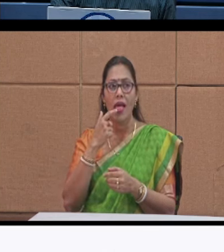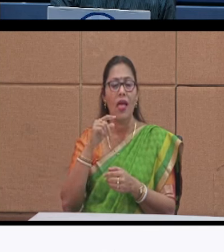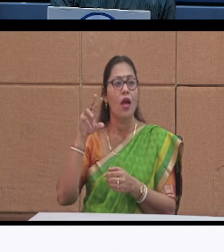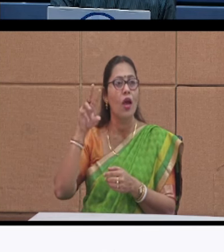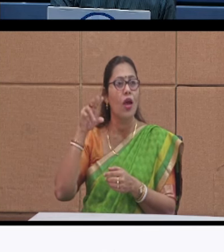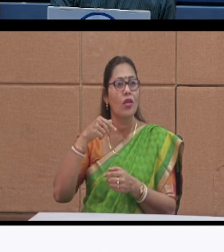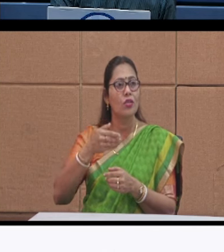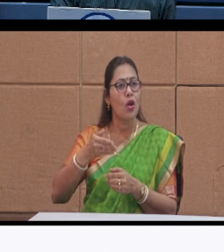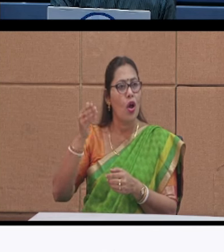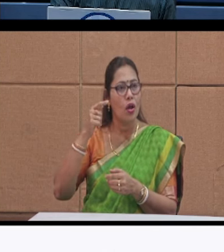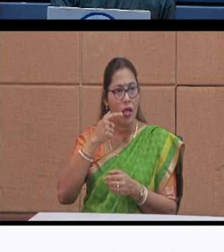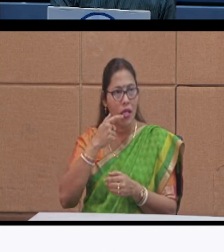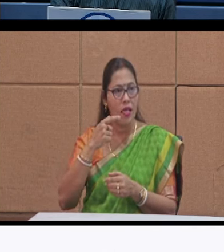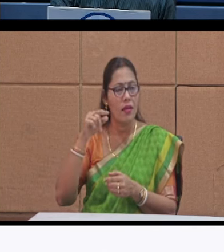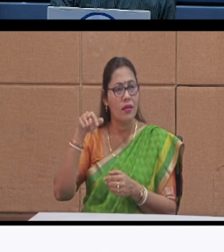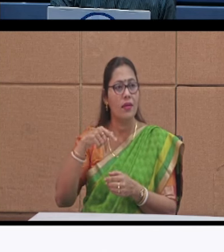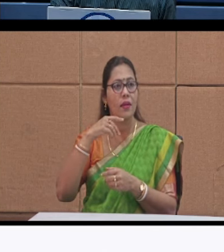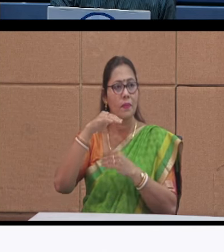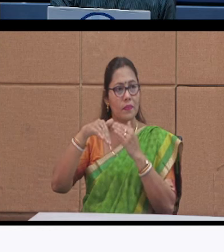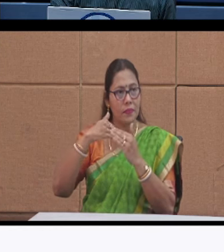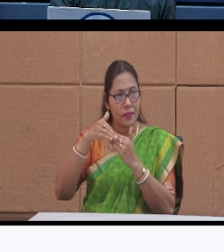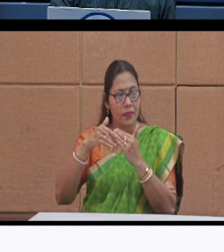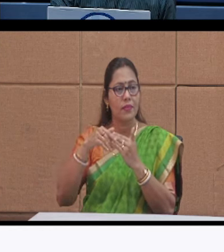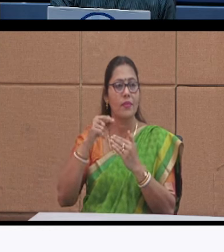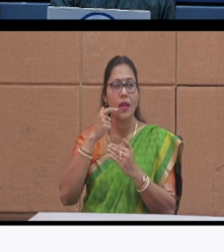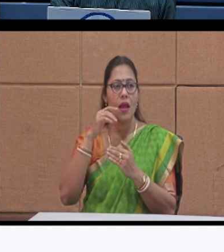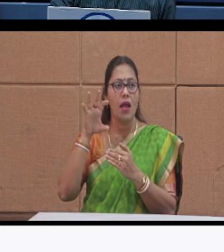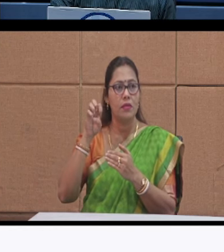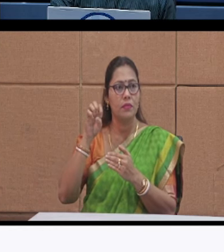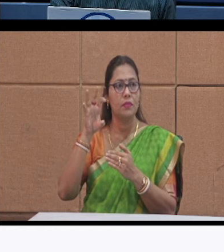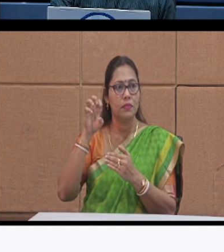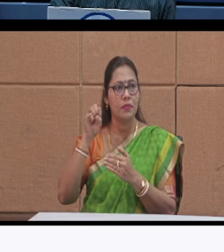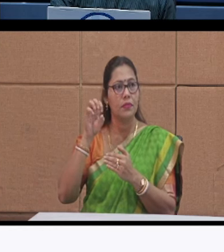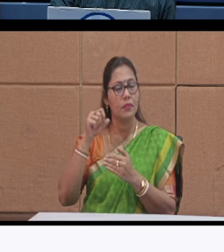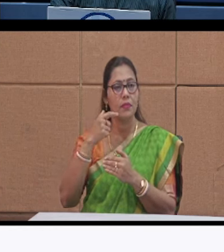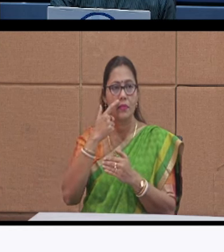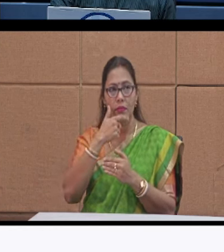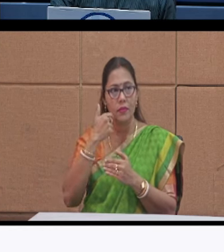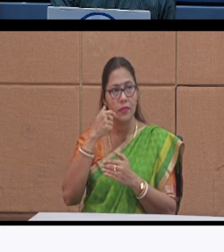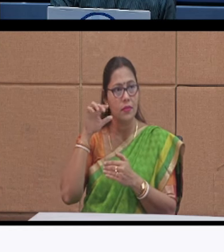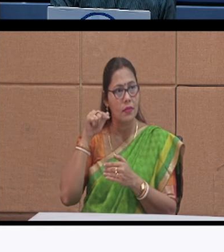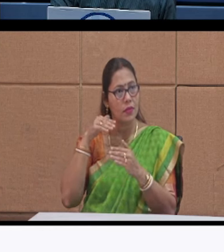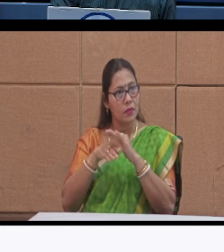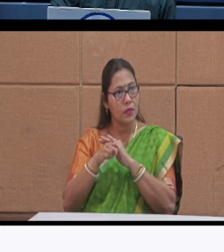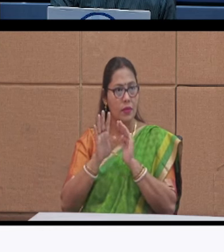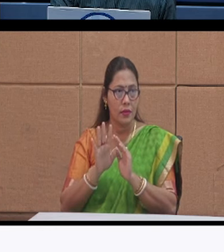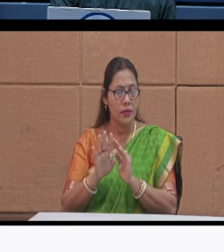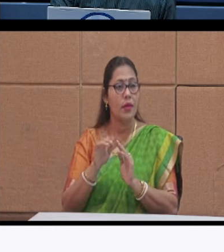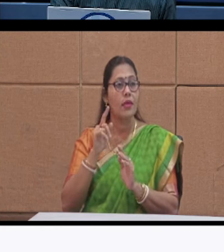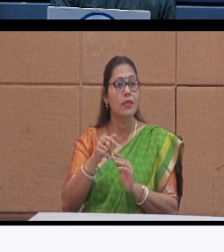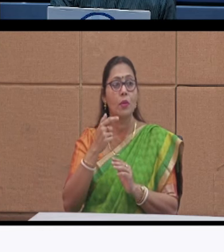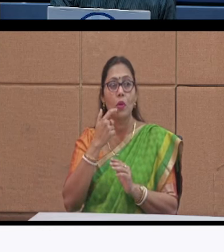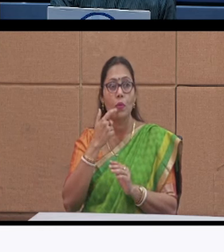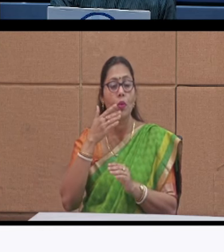হবে এই জল মেশানোর কাজ কাজটা কিন্তু মুখের মধ্যেই শুরু হয় মুখের মধ্যে